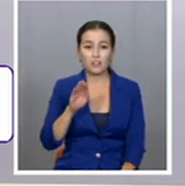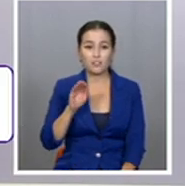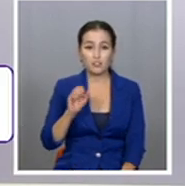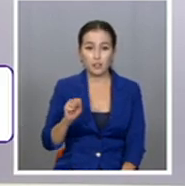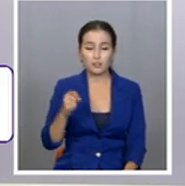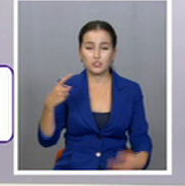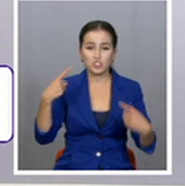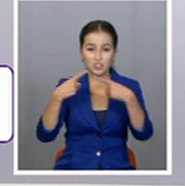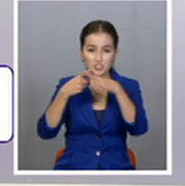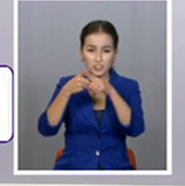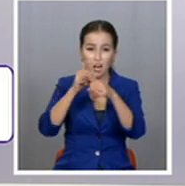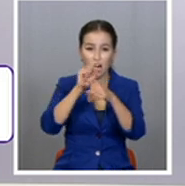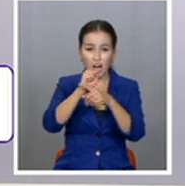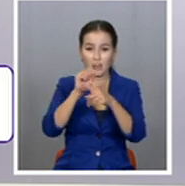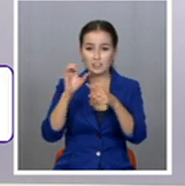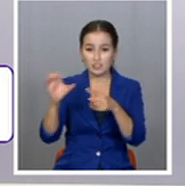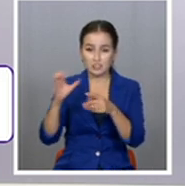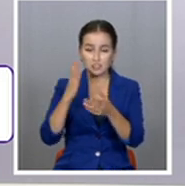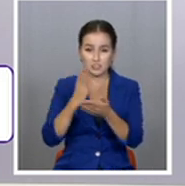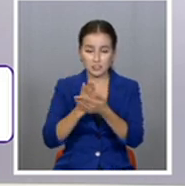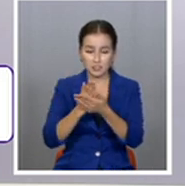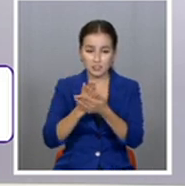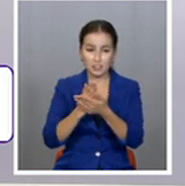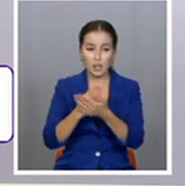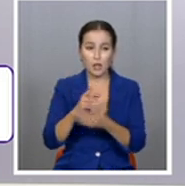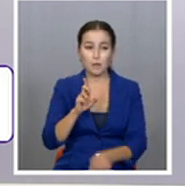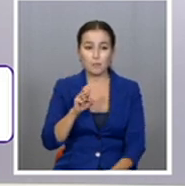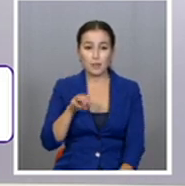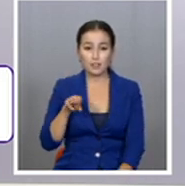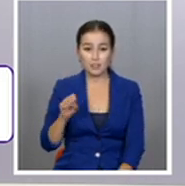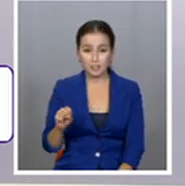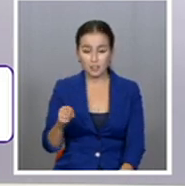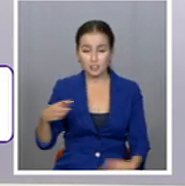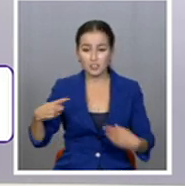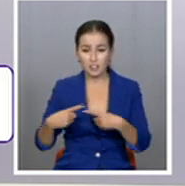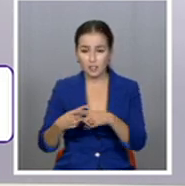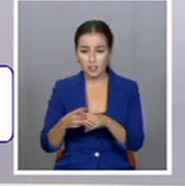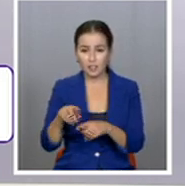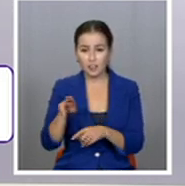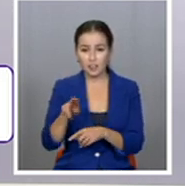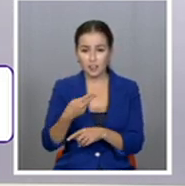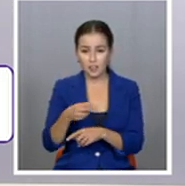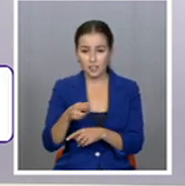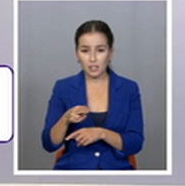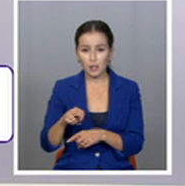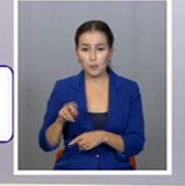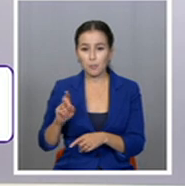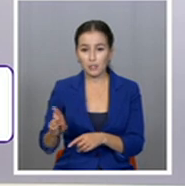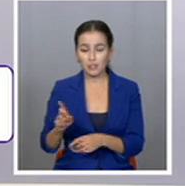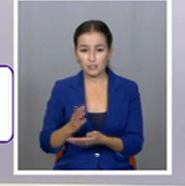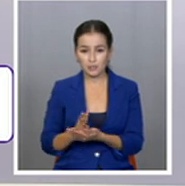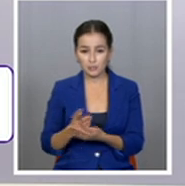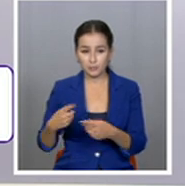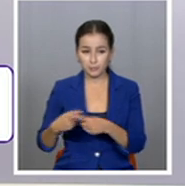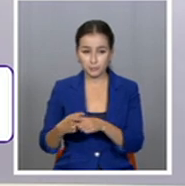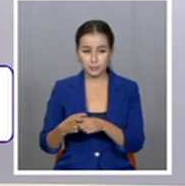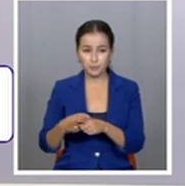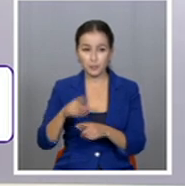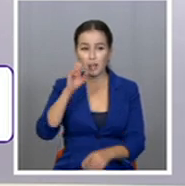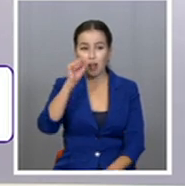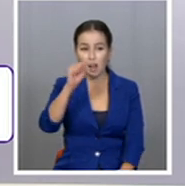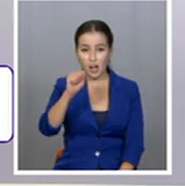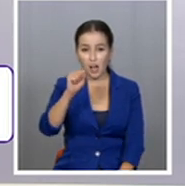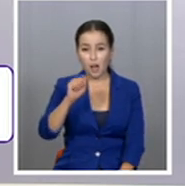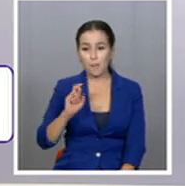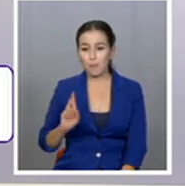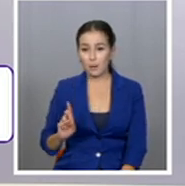А және С түзулері берілген, бетта жазықтығында қиылысқан Д және Б түзулері берілген. А түзуі